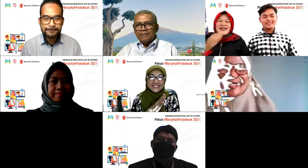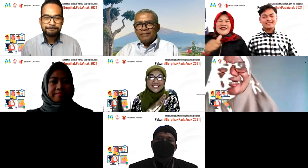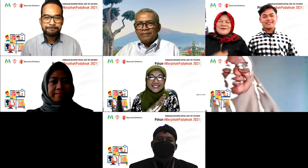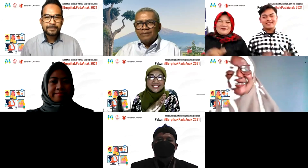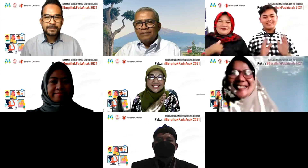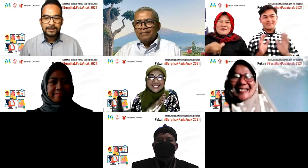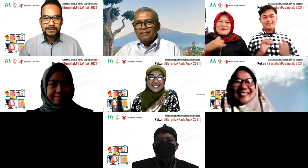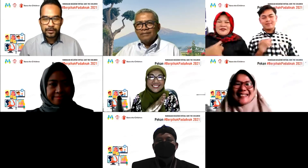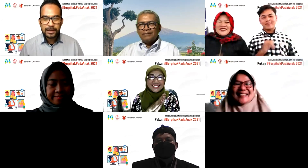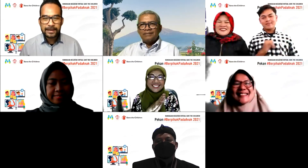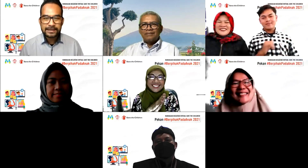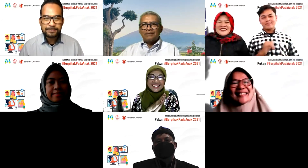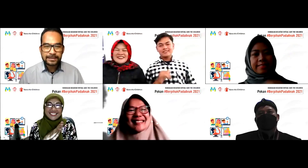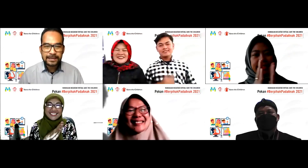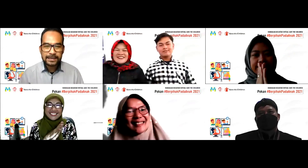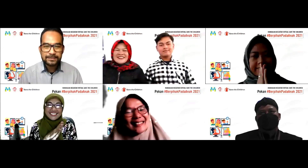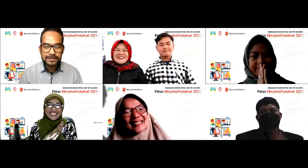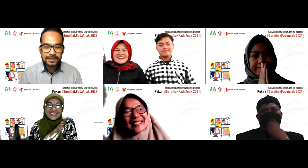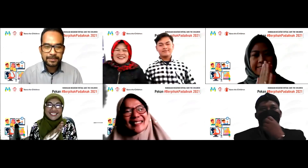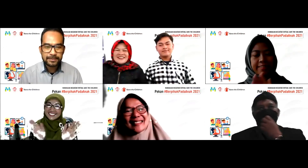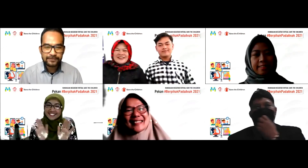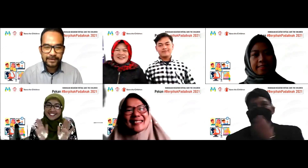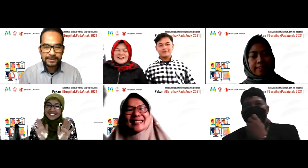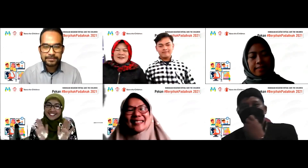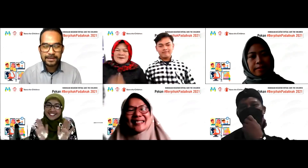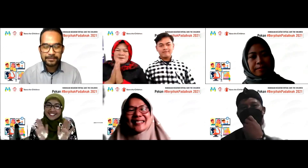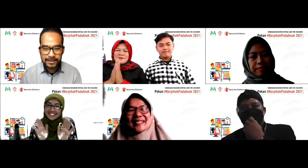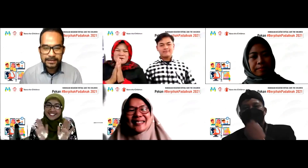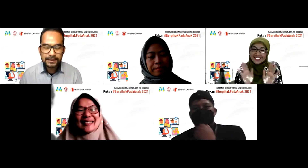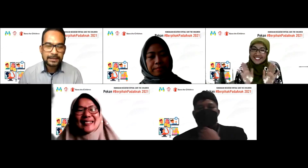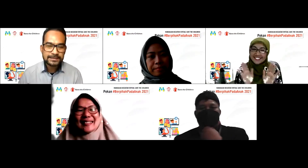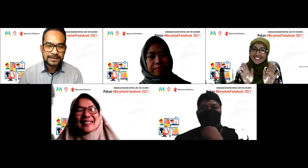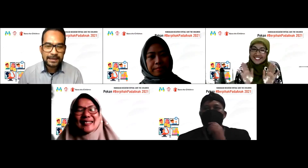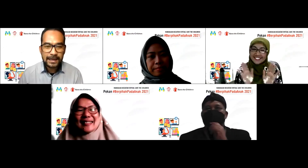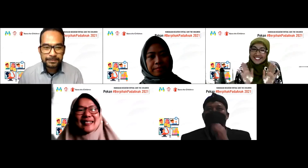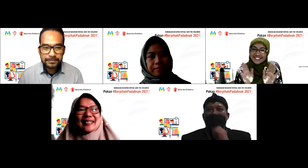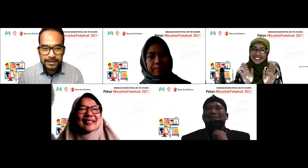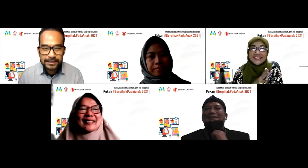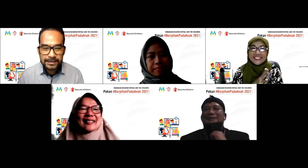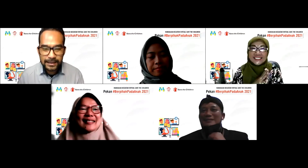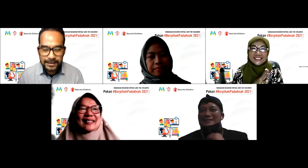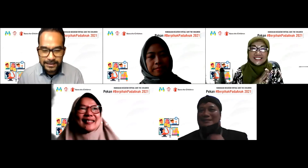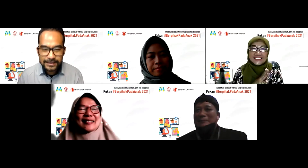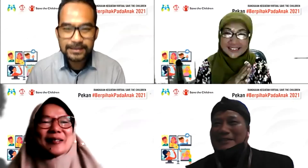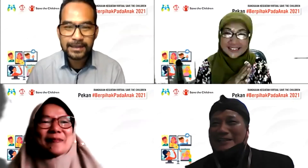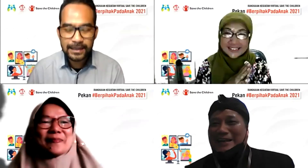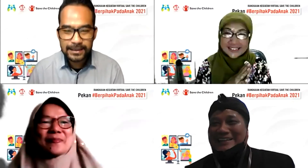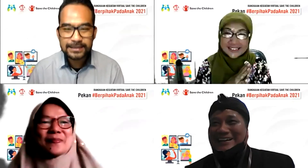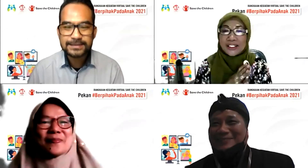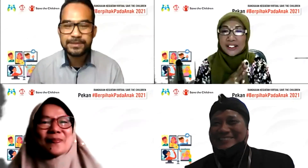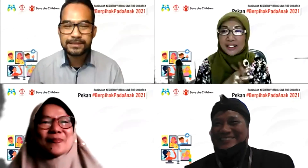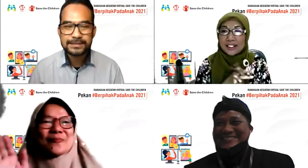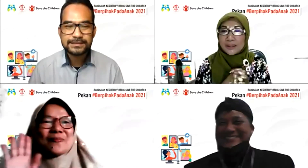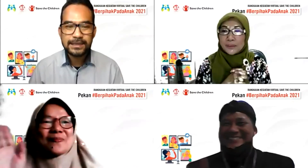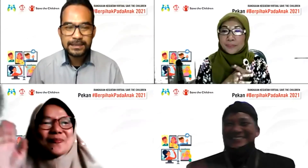semuanya. Semoga apa yang kita dapatkan hari ini bisa bermanfaat dan menjamin kesetaraan hak bagi adik-adik,